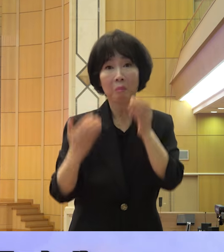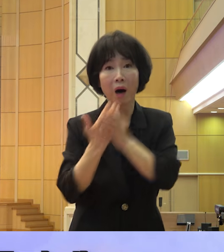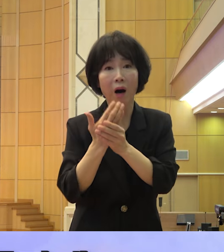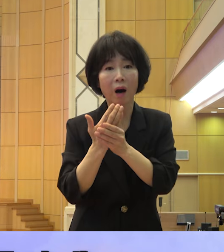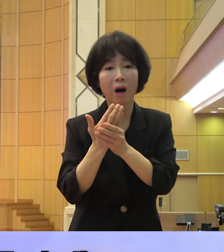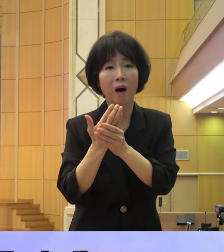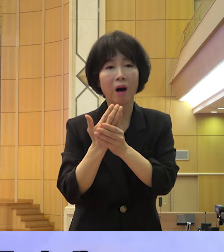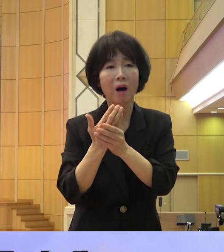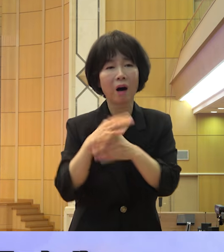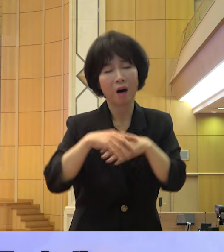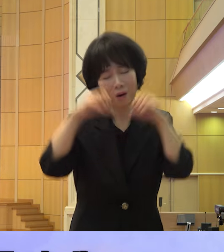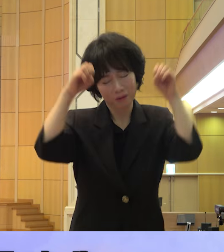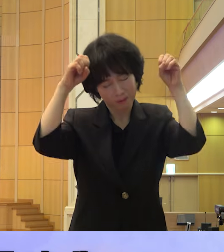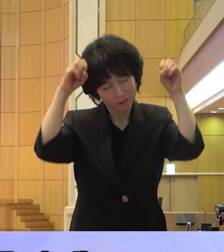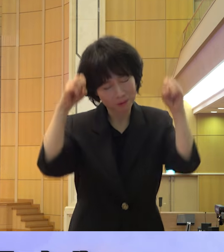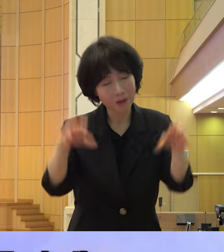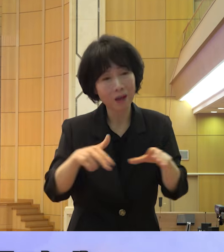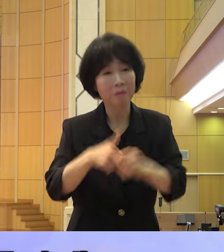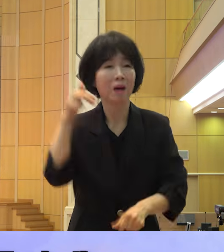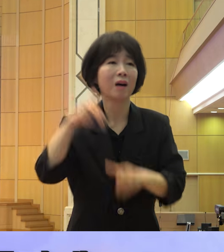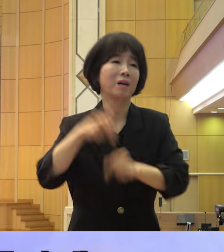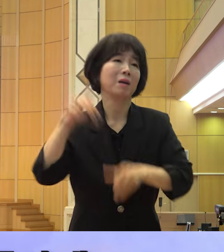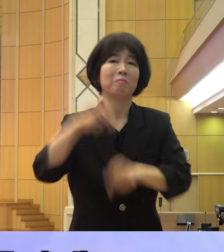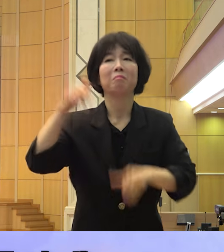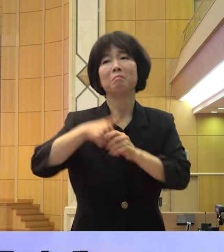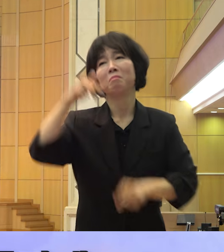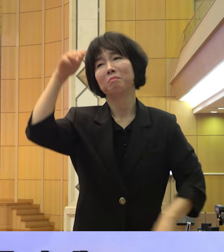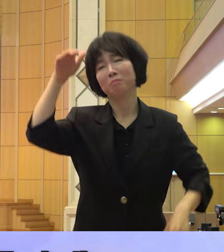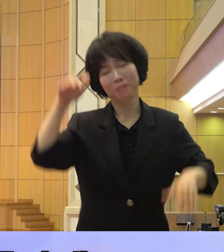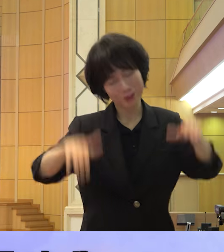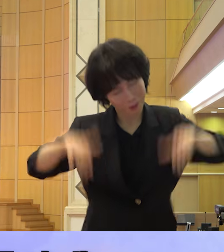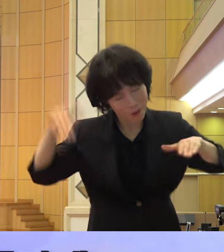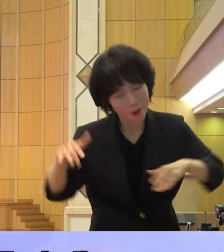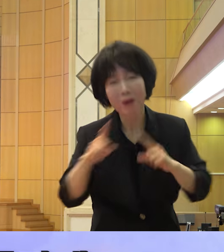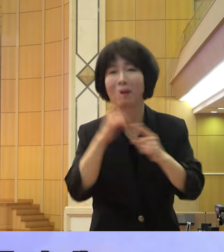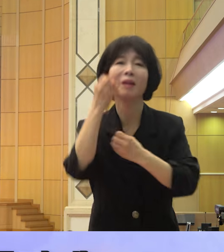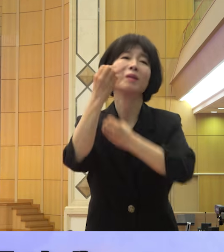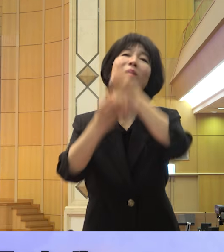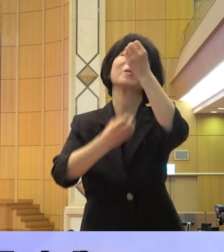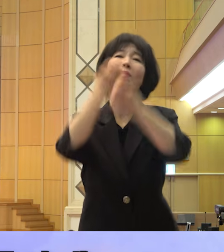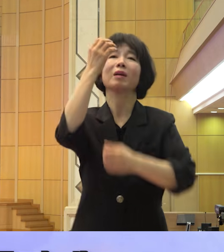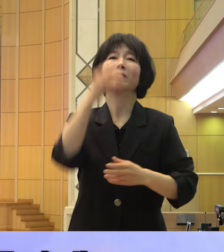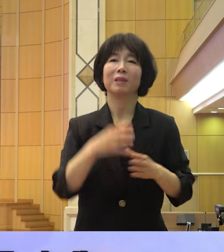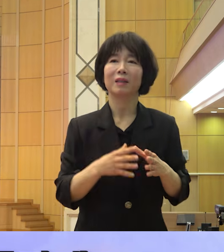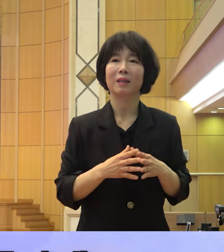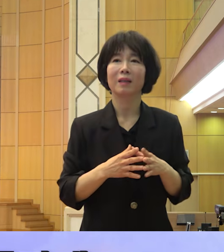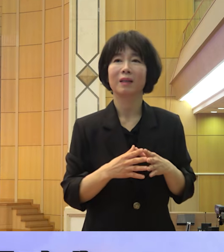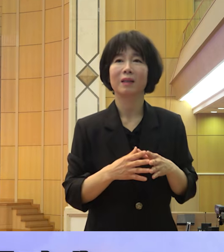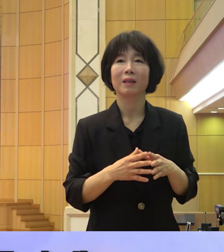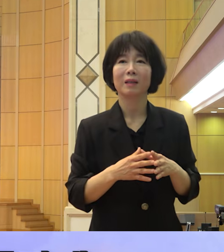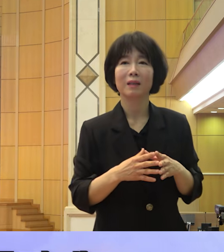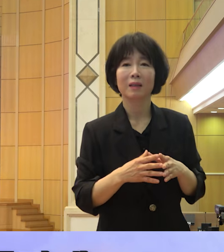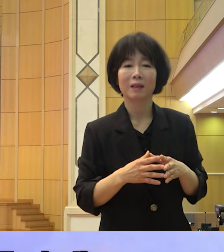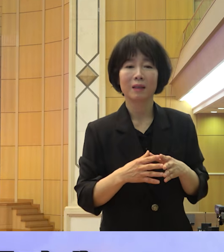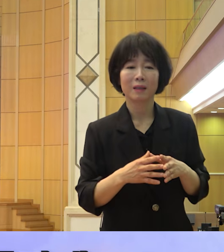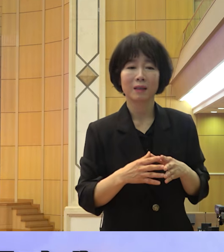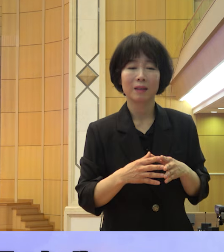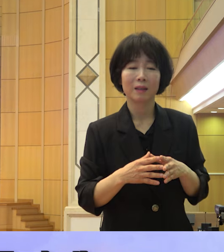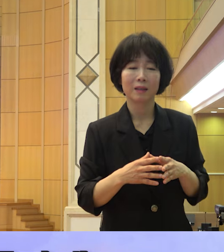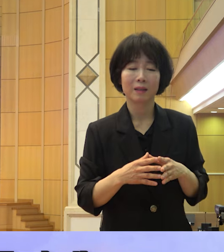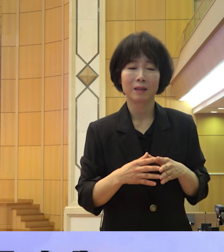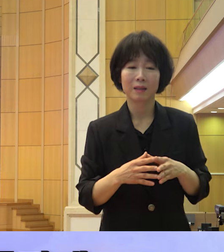자기 손에 가져가지 못하리니. 그래서 빈손으로 왔다 빈손으로 간다는 말이 있는 거예요.